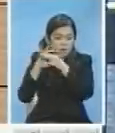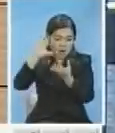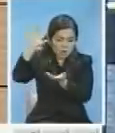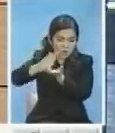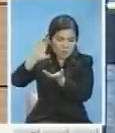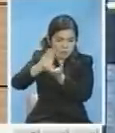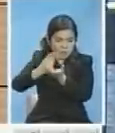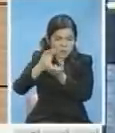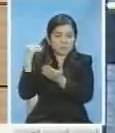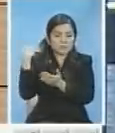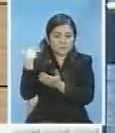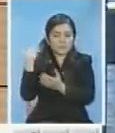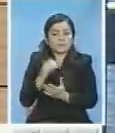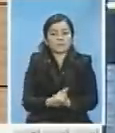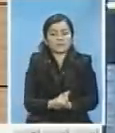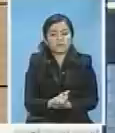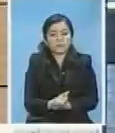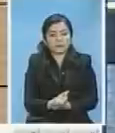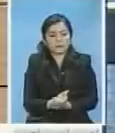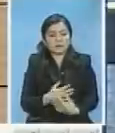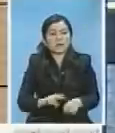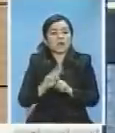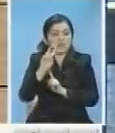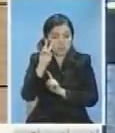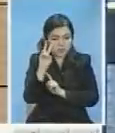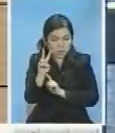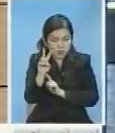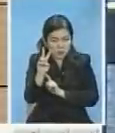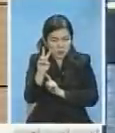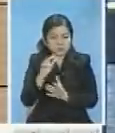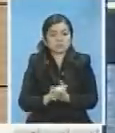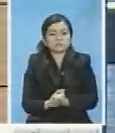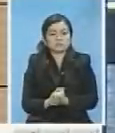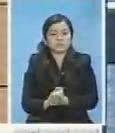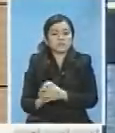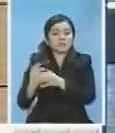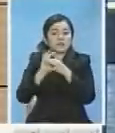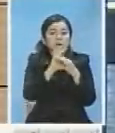ณในครั้งนี้ท่านประธานครับประเด็นที่สองก็คือเรื่องของผลประโยชน์ทับซ้อน